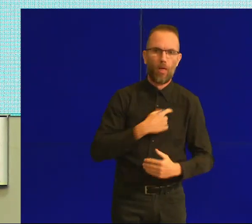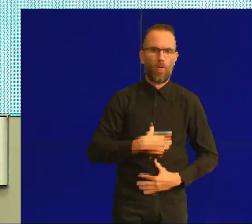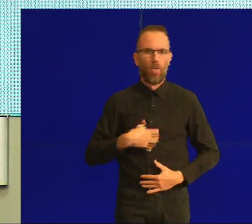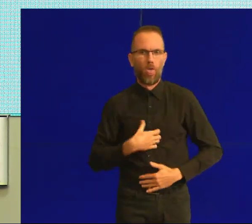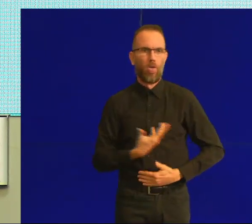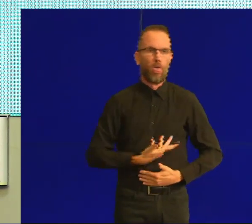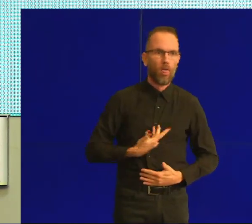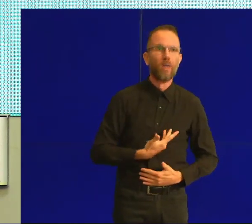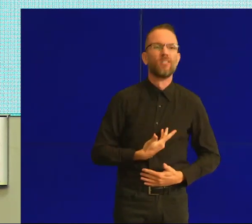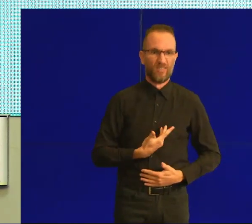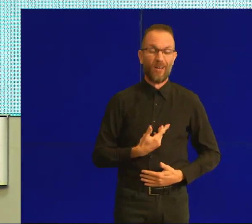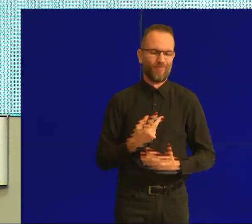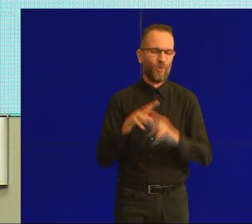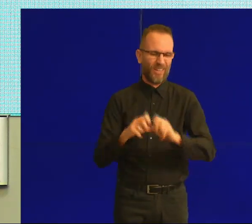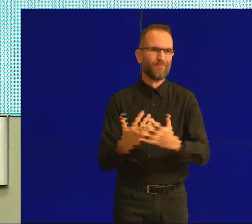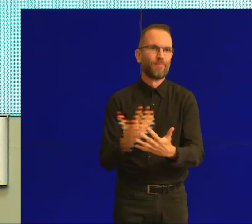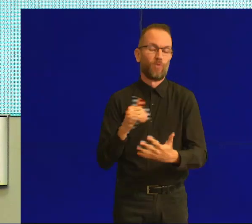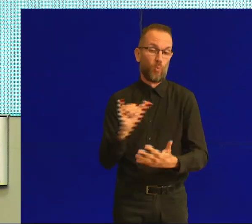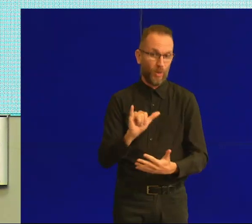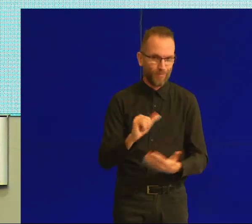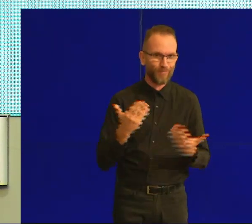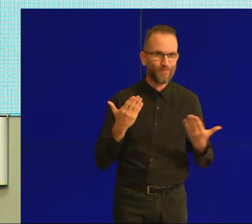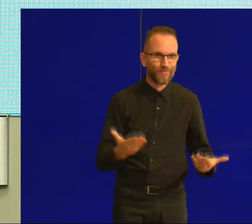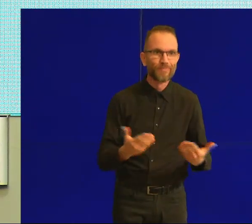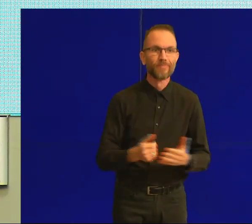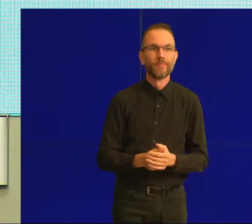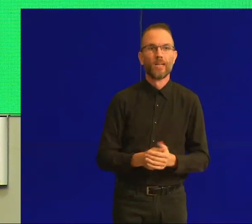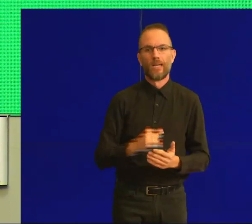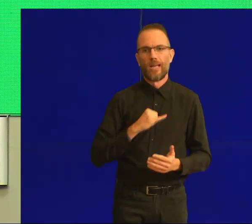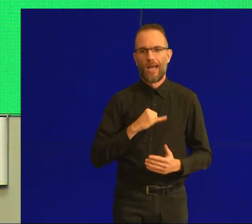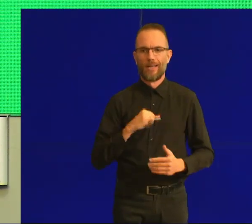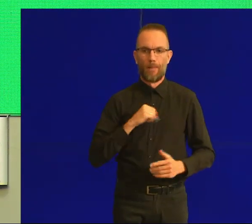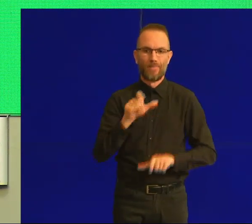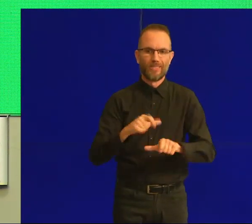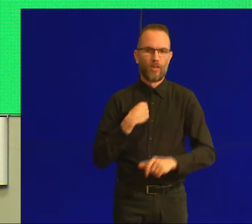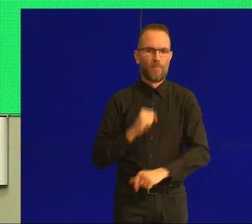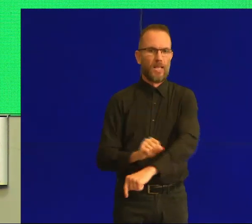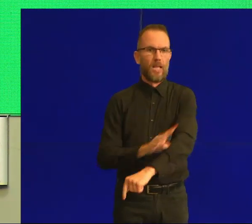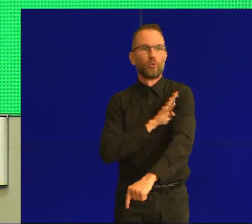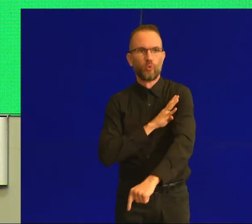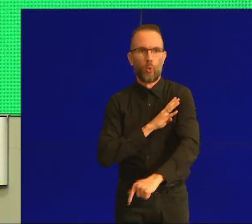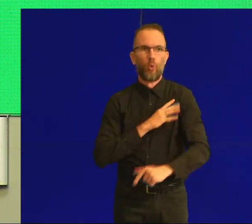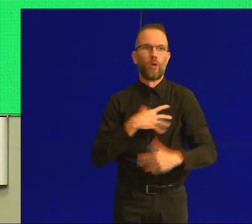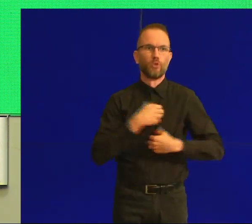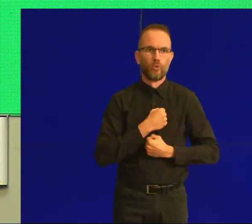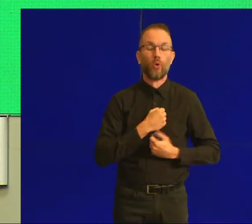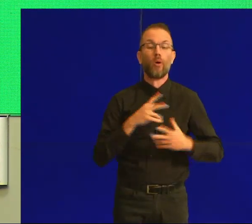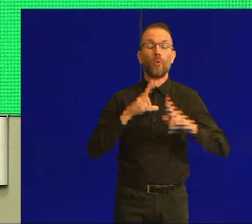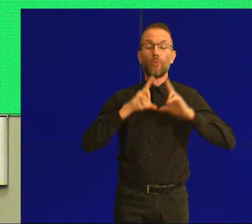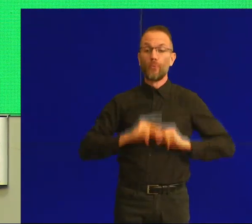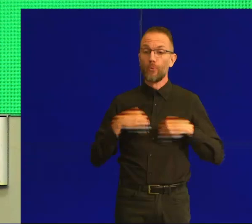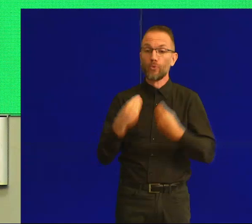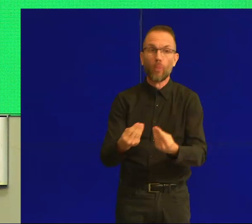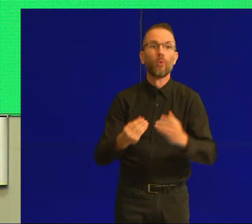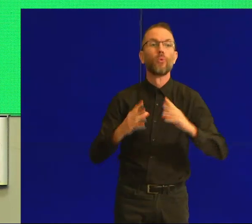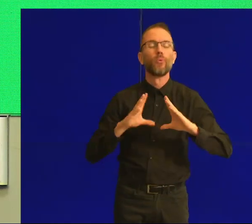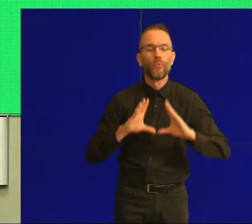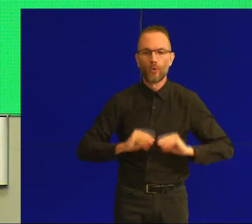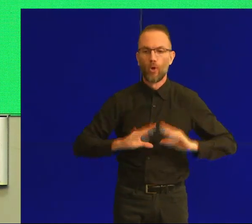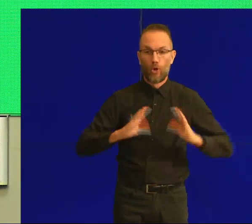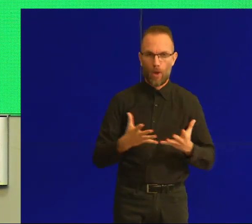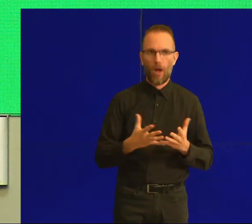également que ces émotions sont largement diminué grâce aux contacts et au soutien qu'on peut trouver auprès de ses amis et de sa